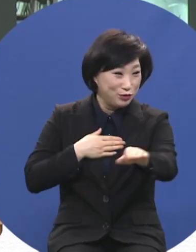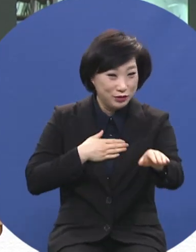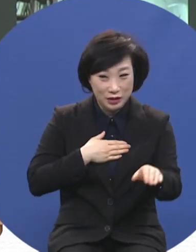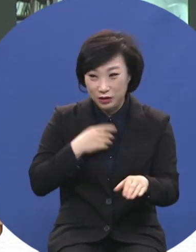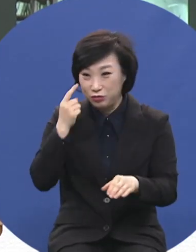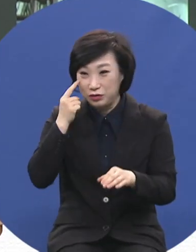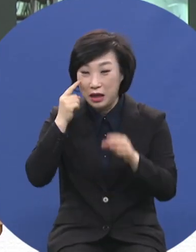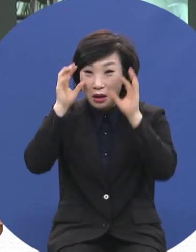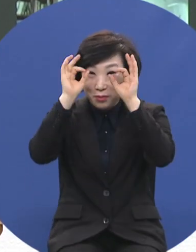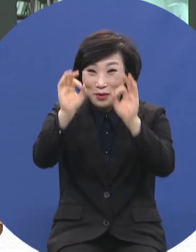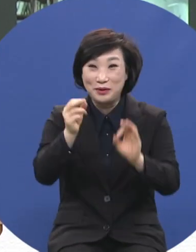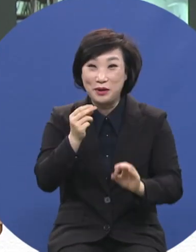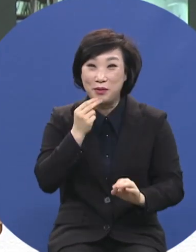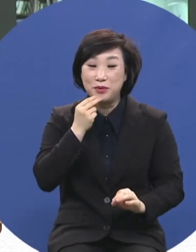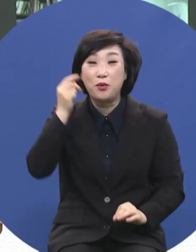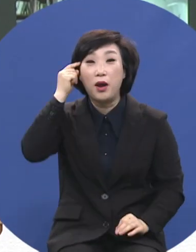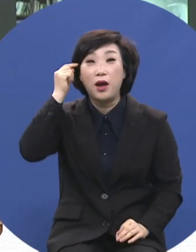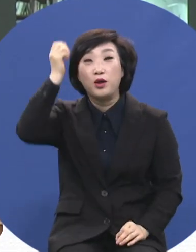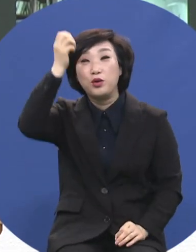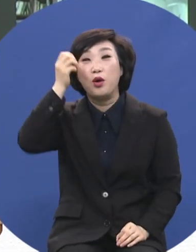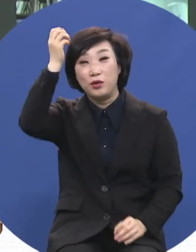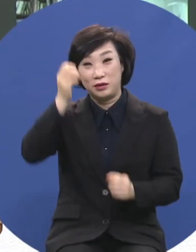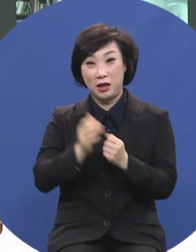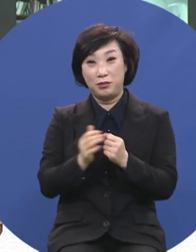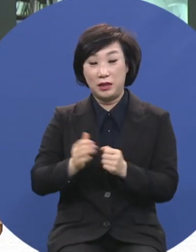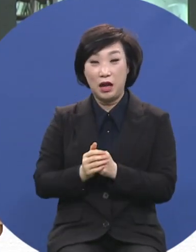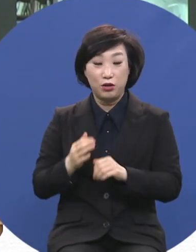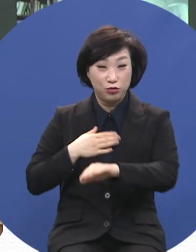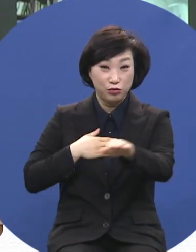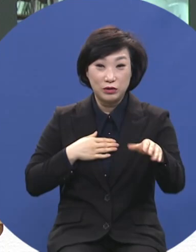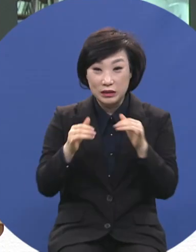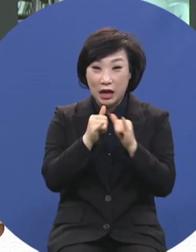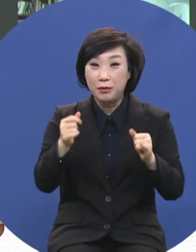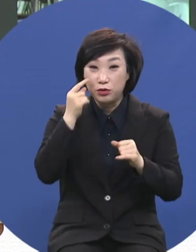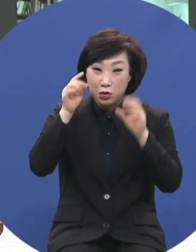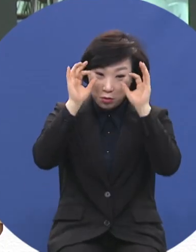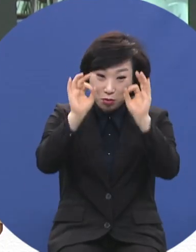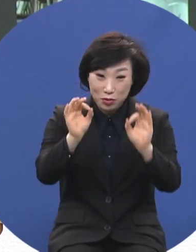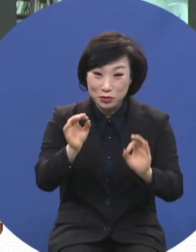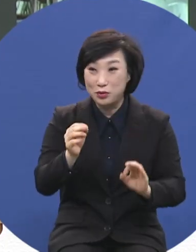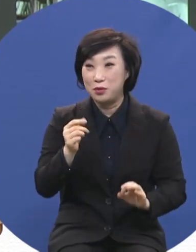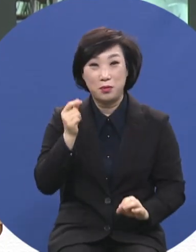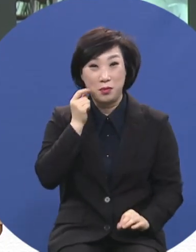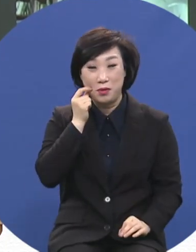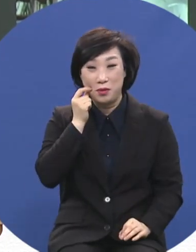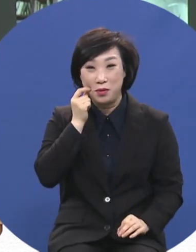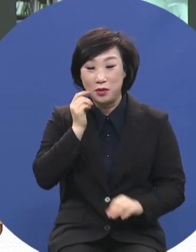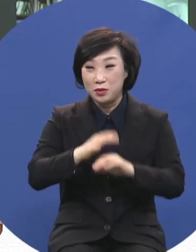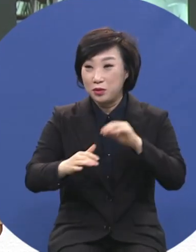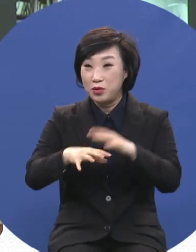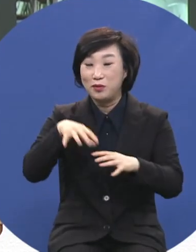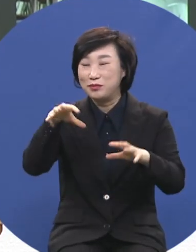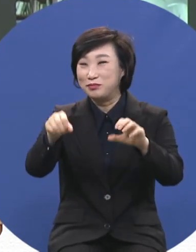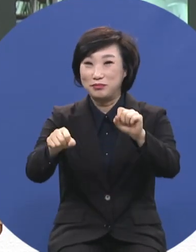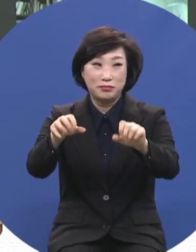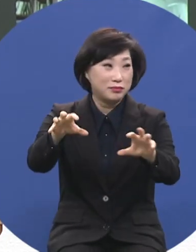않아요. 영이시기 때문에 우리 육안으로 볼 수 없고 손으로 만질 수도 없고